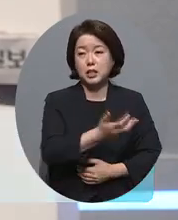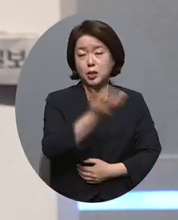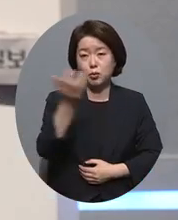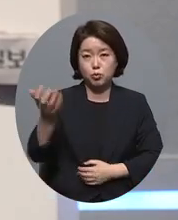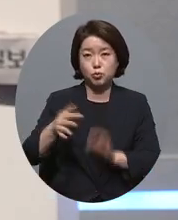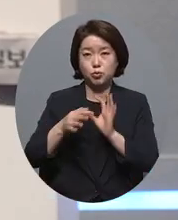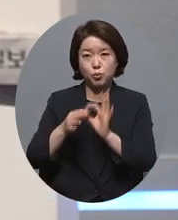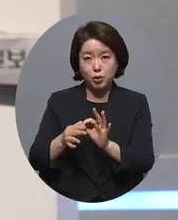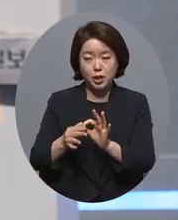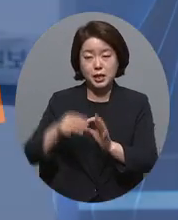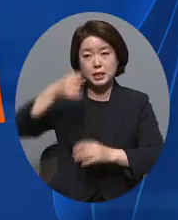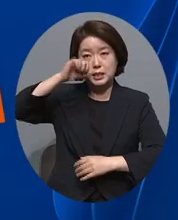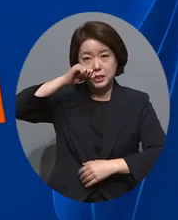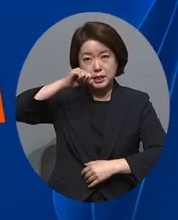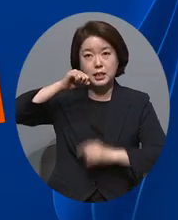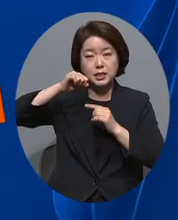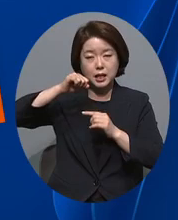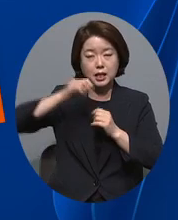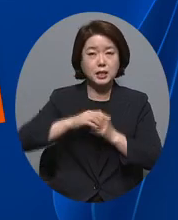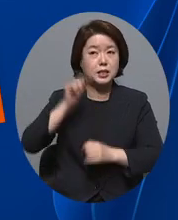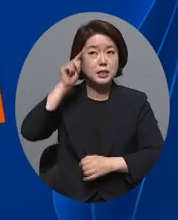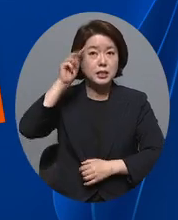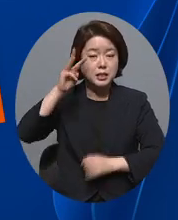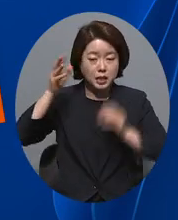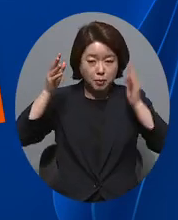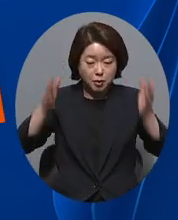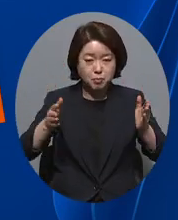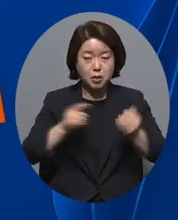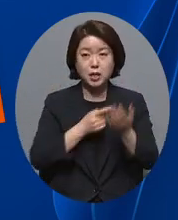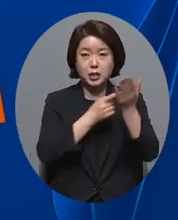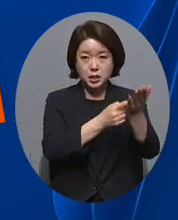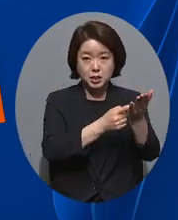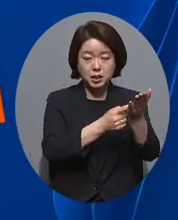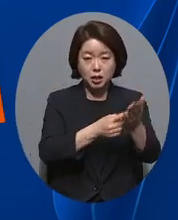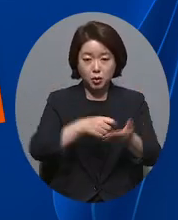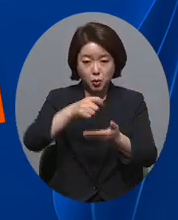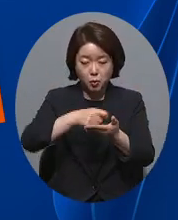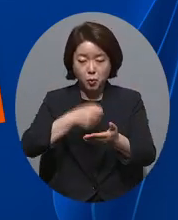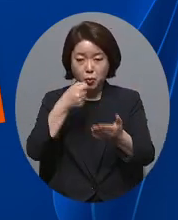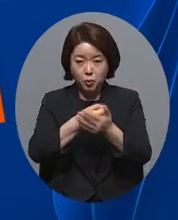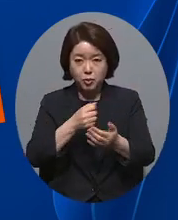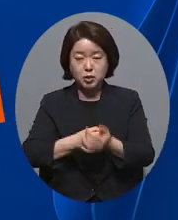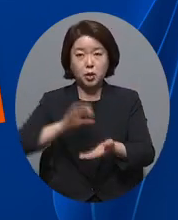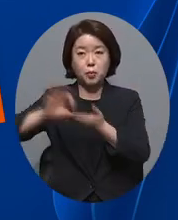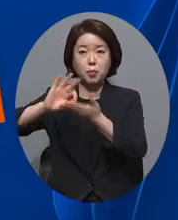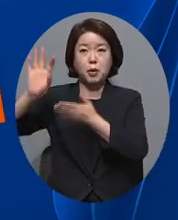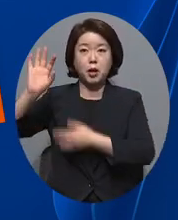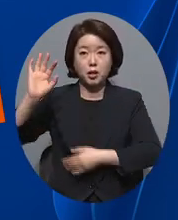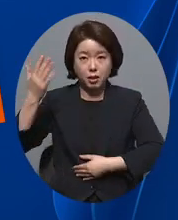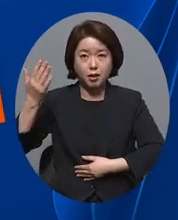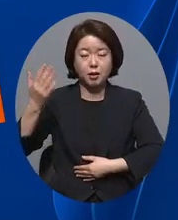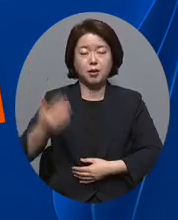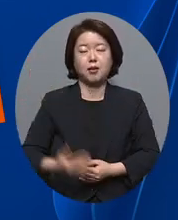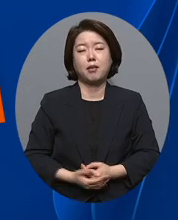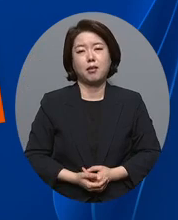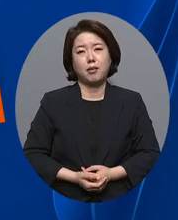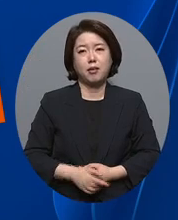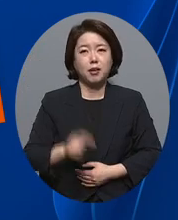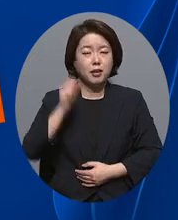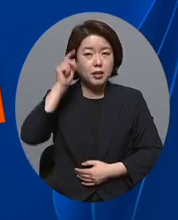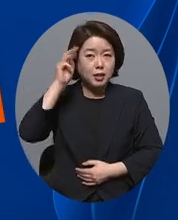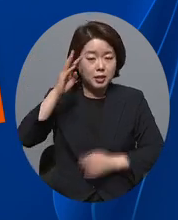순방과 관련한이 예산을 3일 만에 신청하고 결제하고 집행 된 거 아니에요 근데